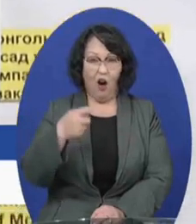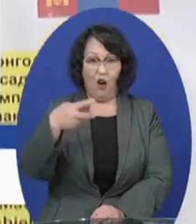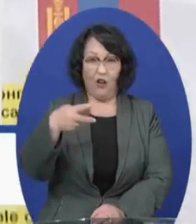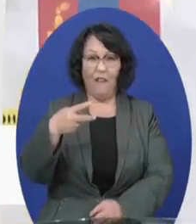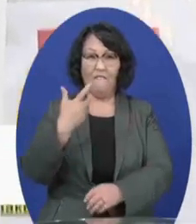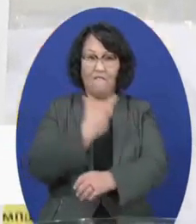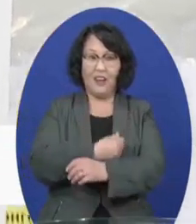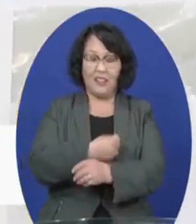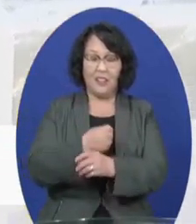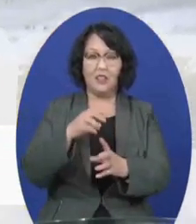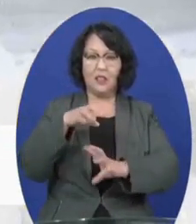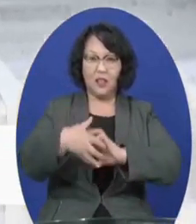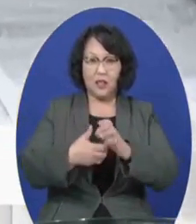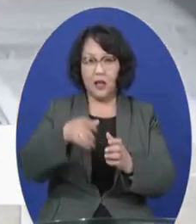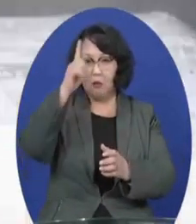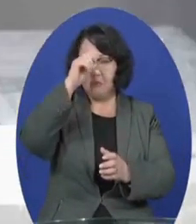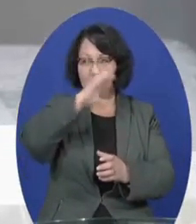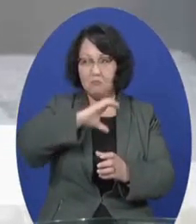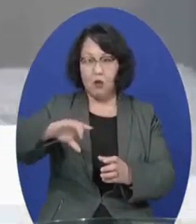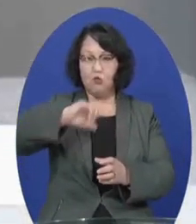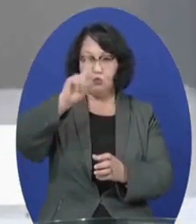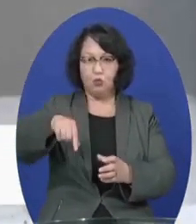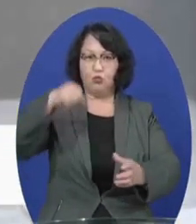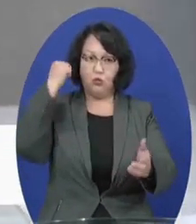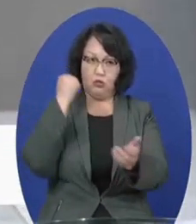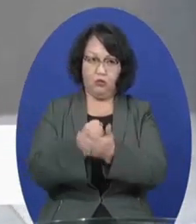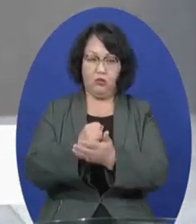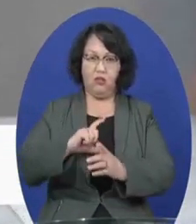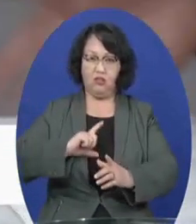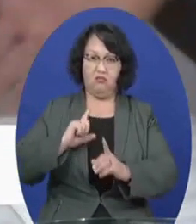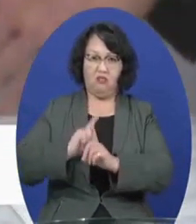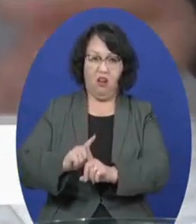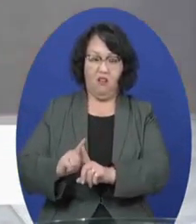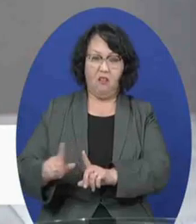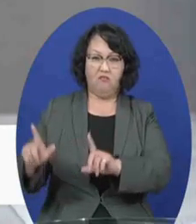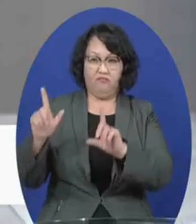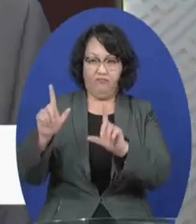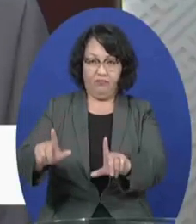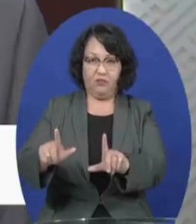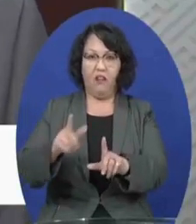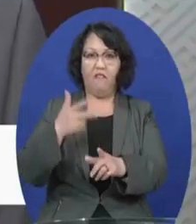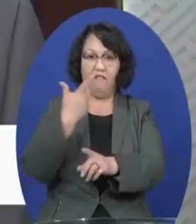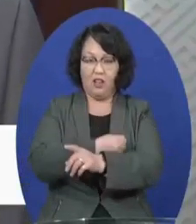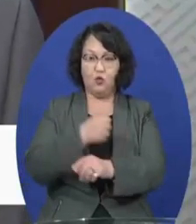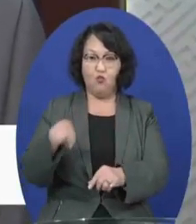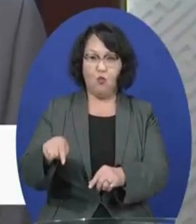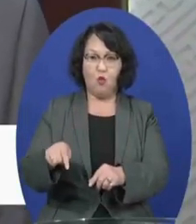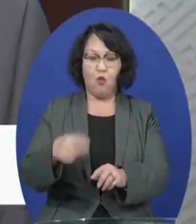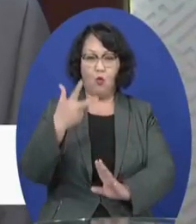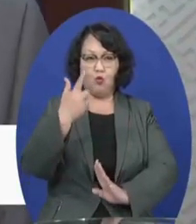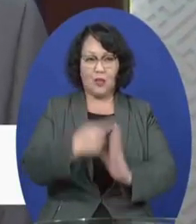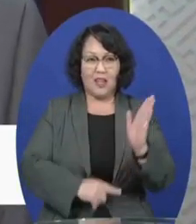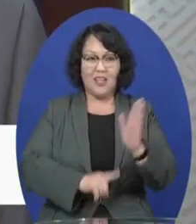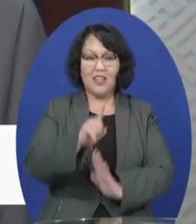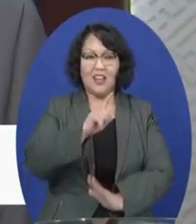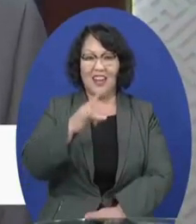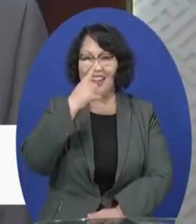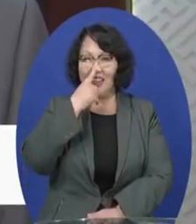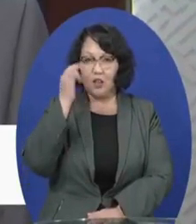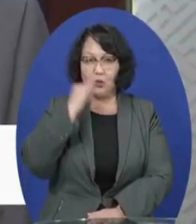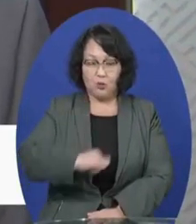яралтай гормоор хэрэглэх зөвшөөрөл бол олгогдсон вакцинууд байна. За ингээд дараагийн ээлж нь 3 сарын ихээр бүх наймтгад тард